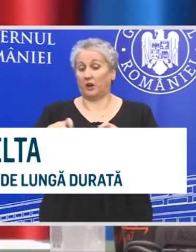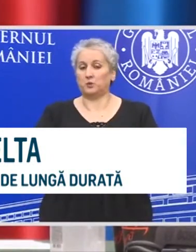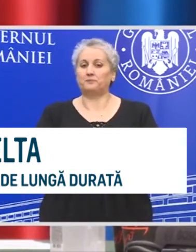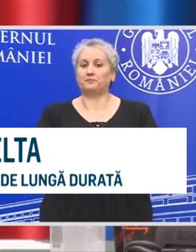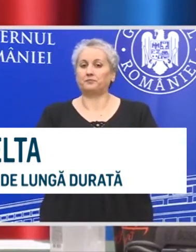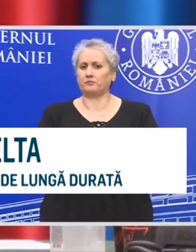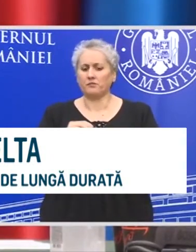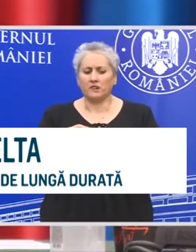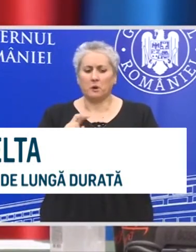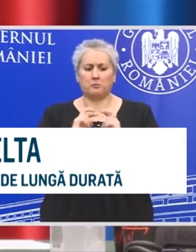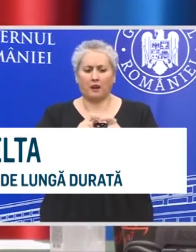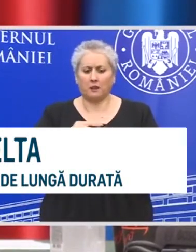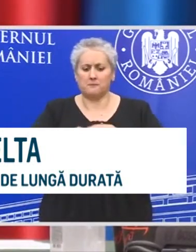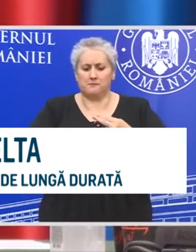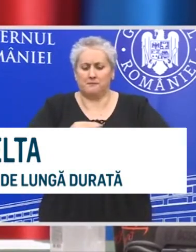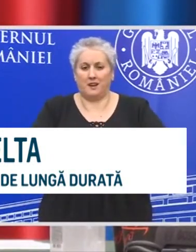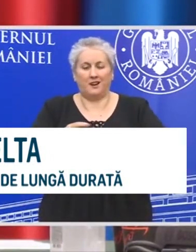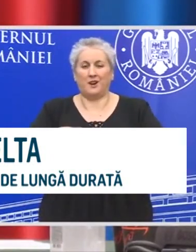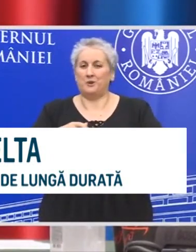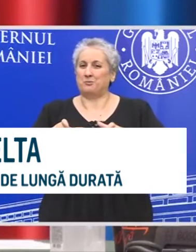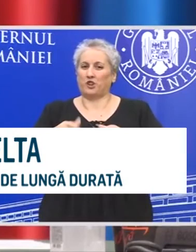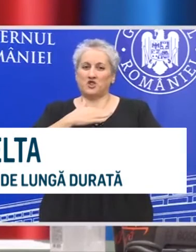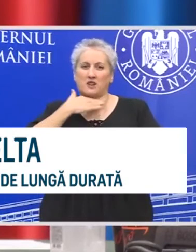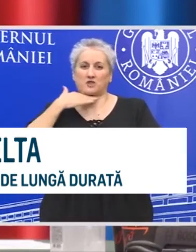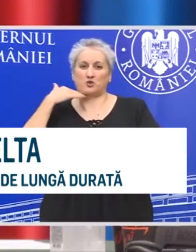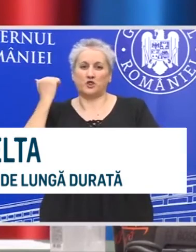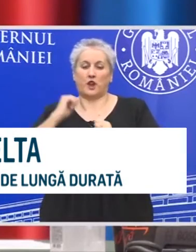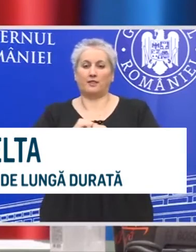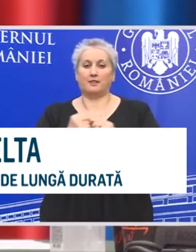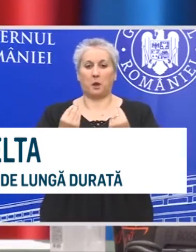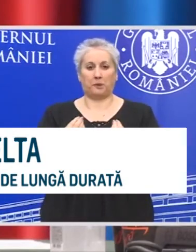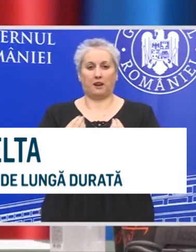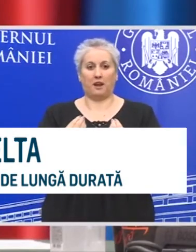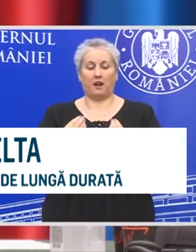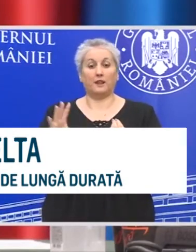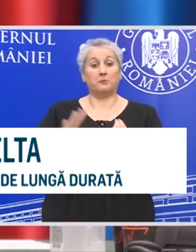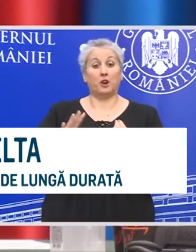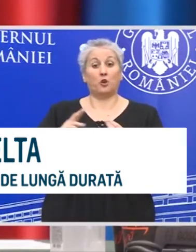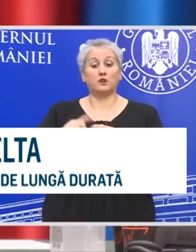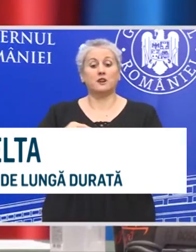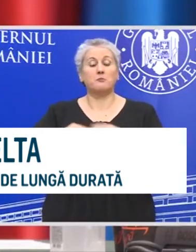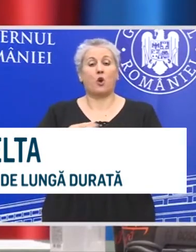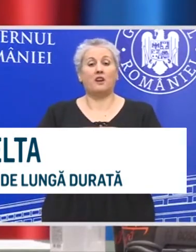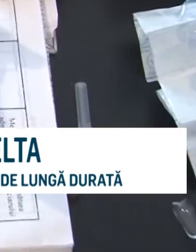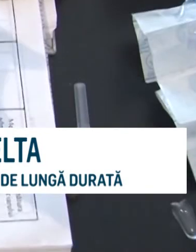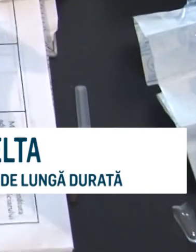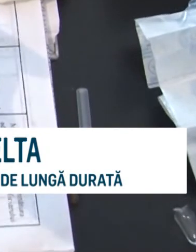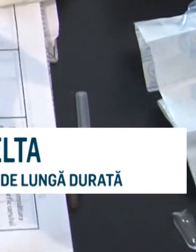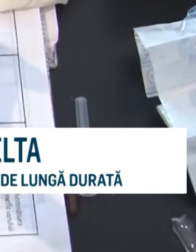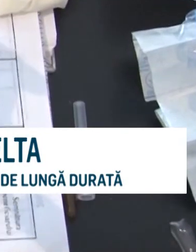cazuri trecerea prin boală nu ne protejează suficient de bine față de riscul de a ne îmbolnăvi cu această tulpina